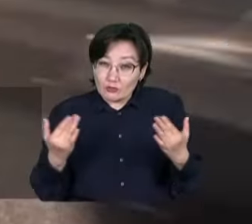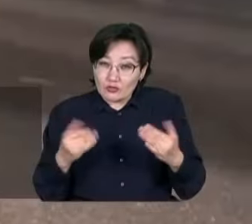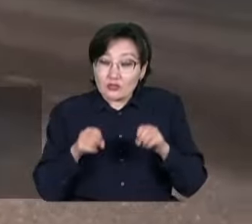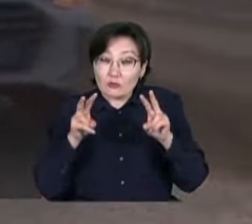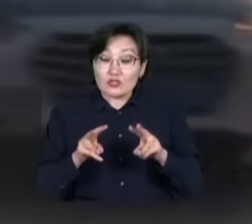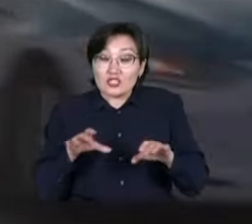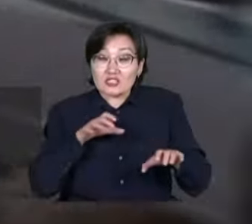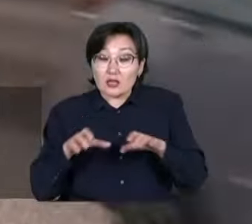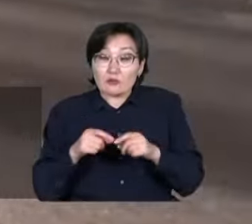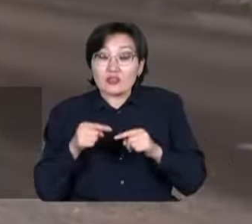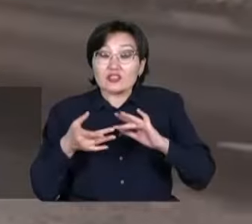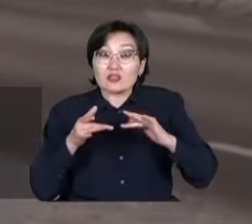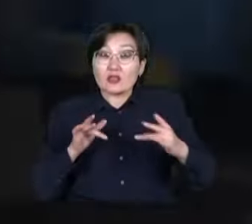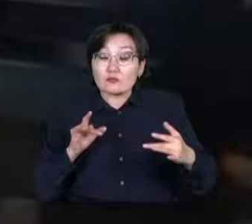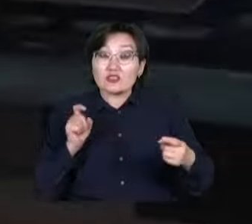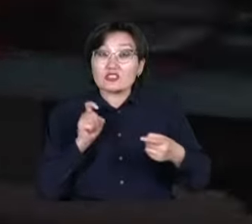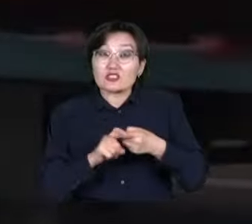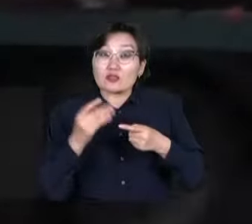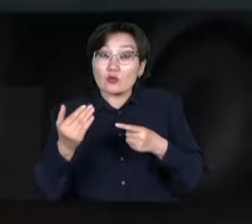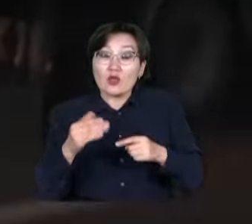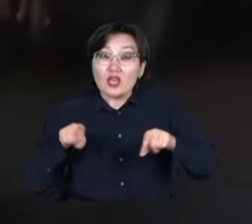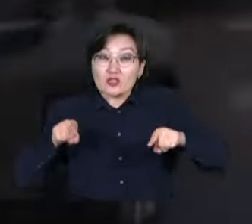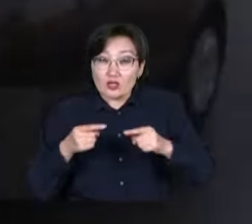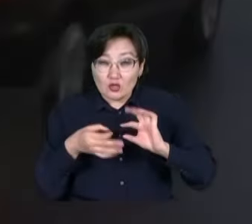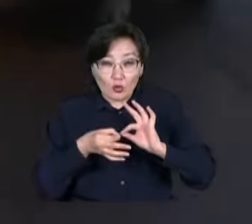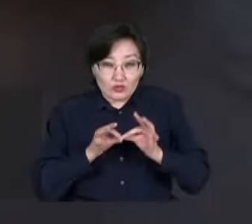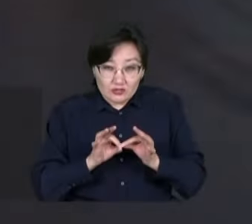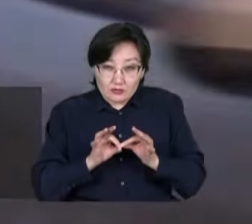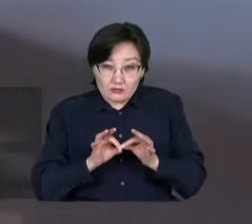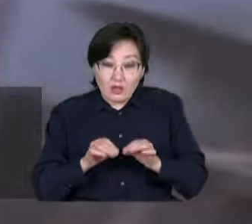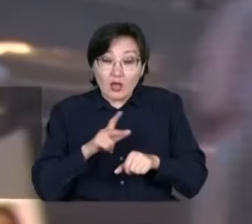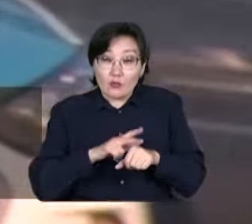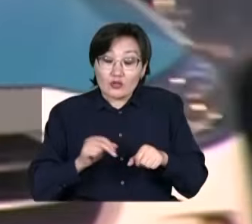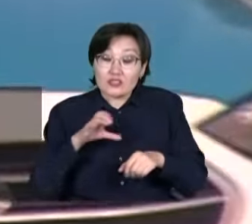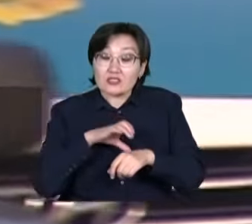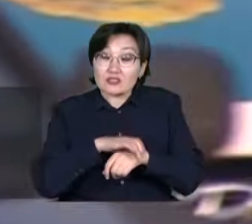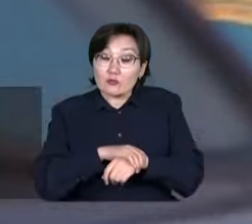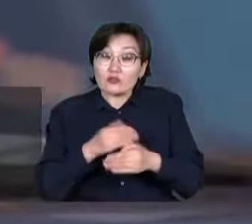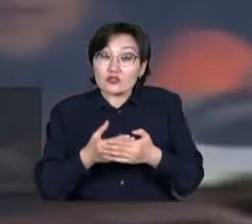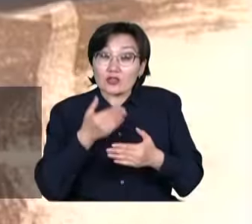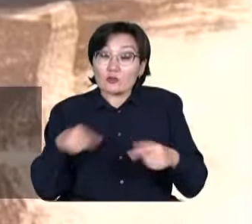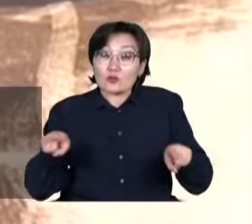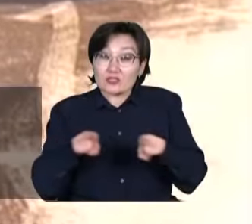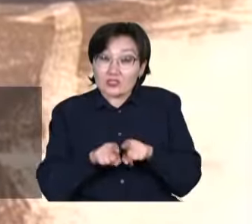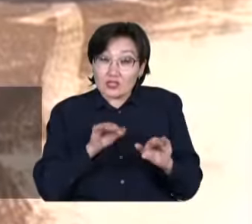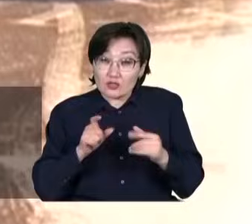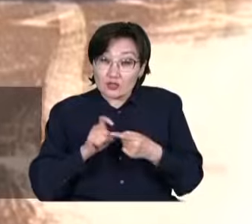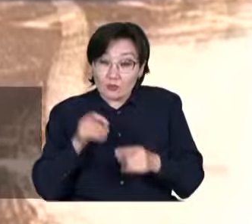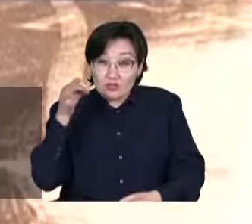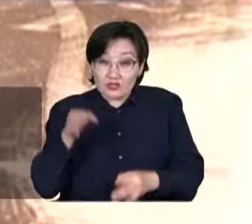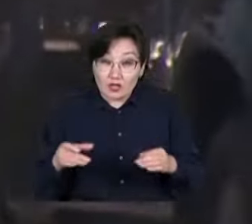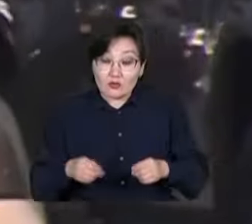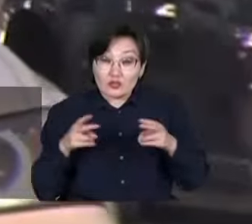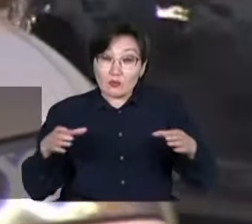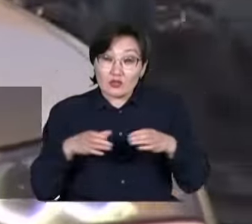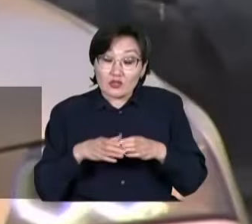Сарапшы алаяқтар қашықтан ғана байланысқан соң оларды қолға түсіру қиын деген пікірде. Ал полицияның дерегінше бұған дейін тура осындай іс бойынша қылмыстық топ